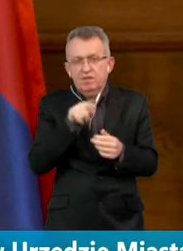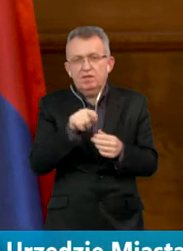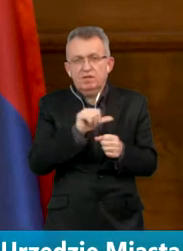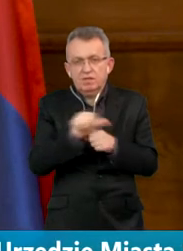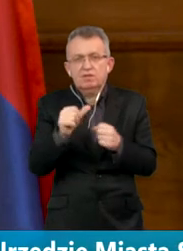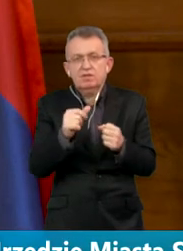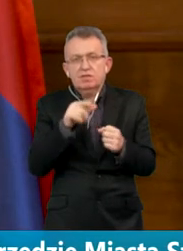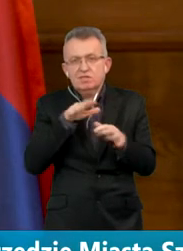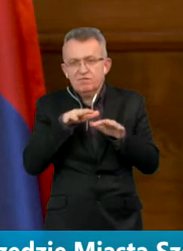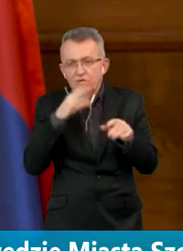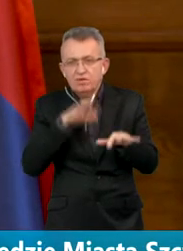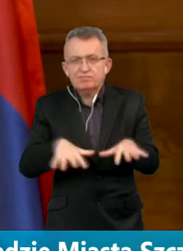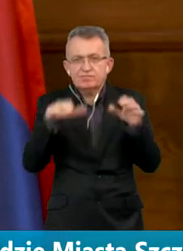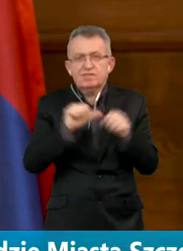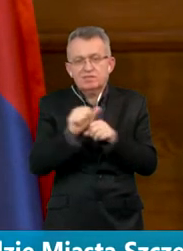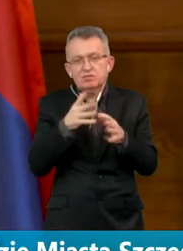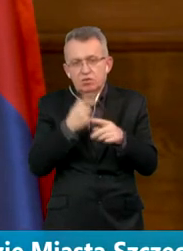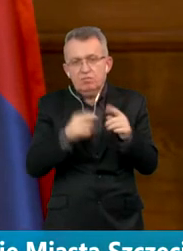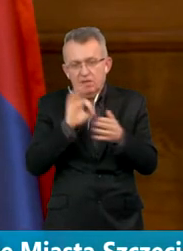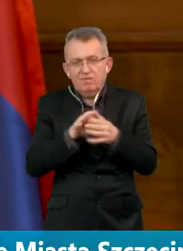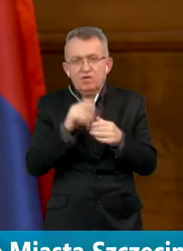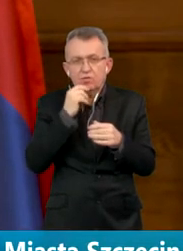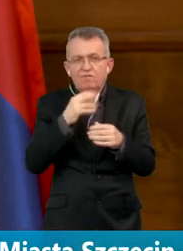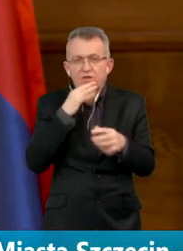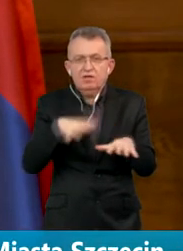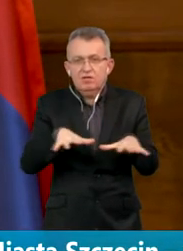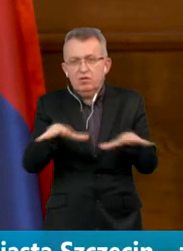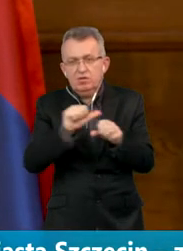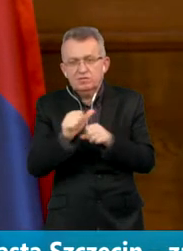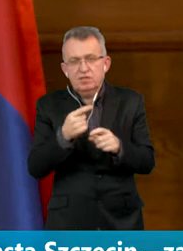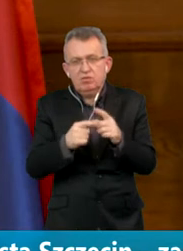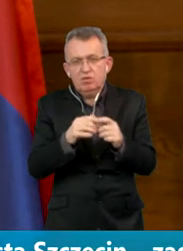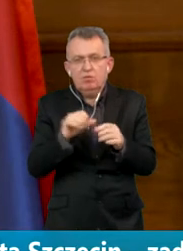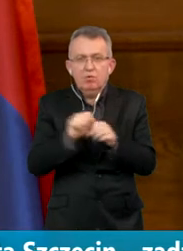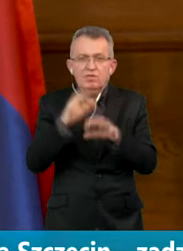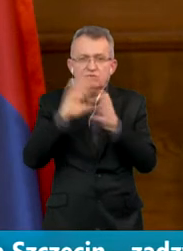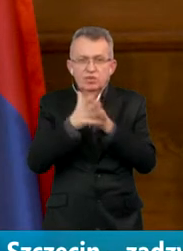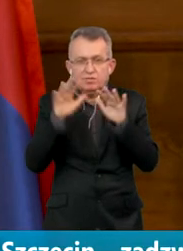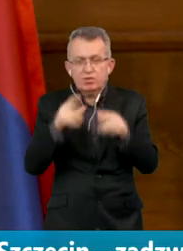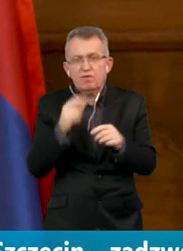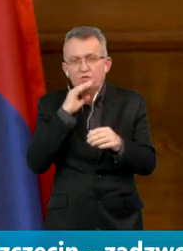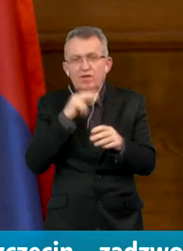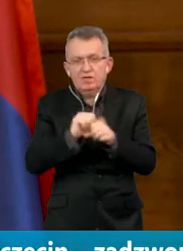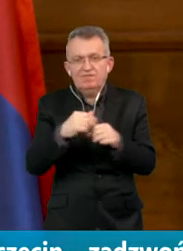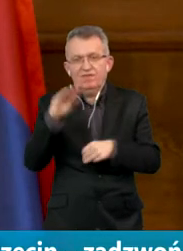z ciekami jest więcej, szczególnie teraz, gdy pojawiły się roztopy i po tych opadach śnieżnych trochę więcej wody